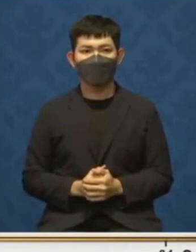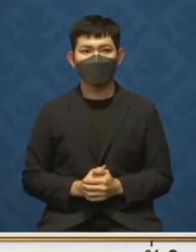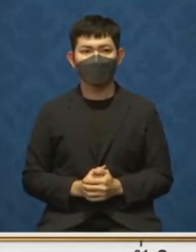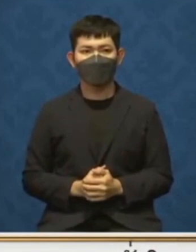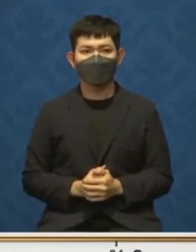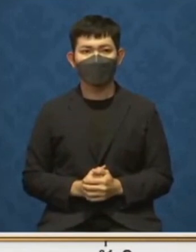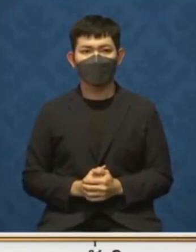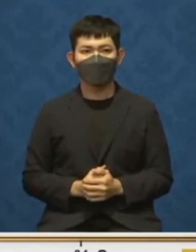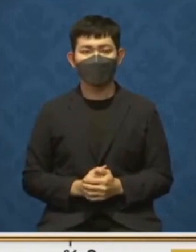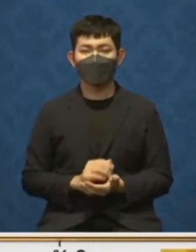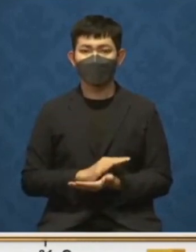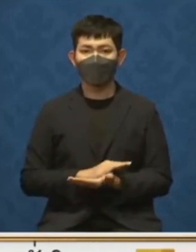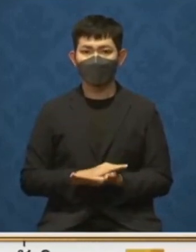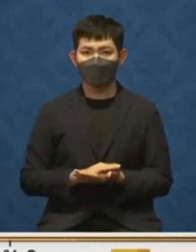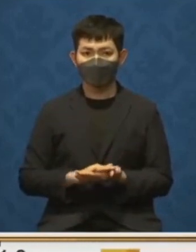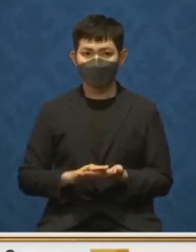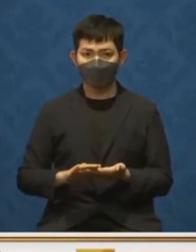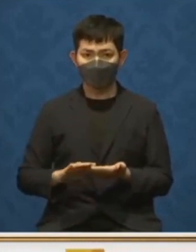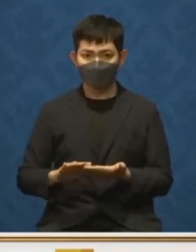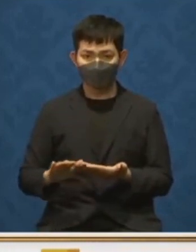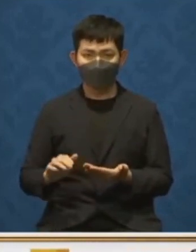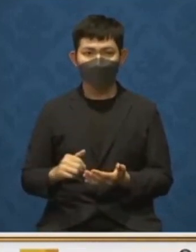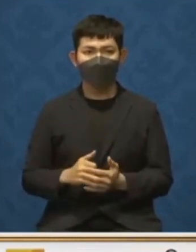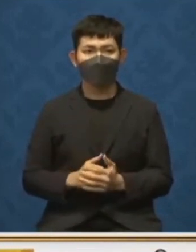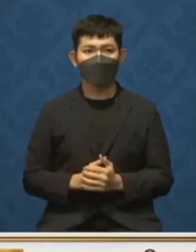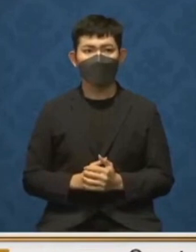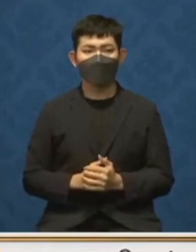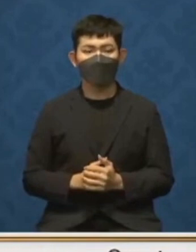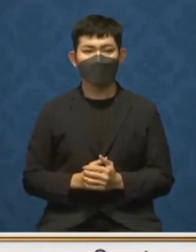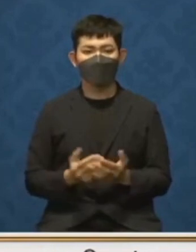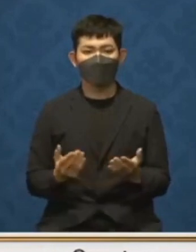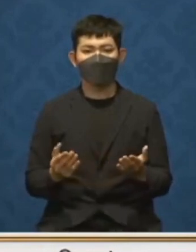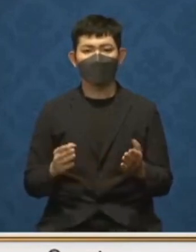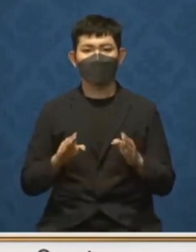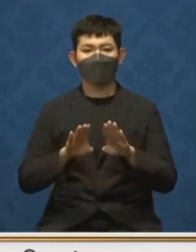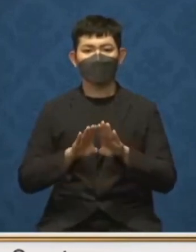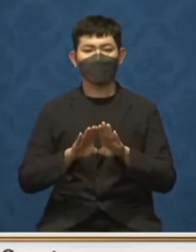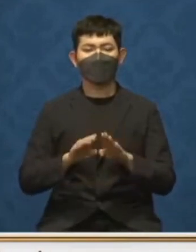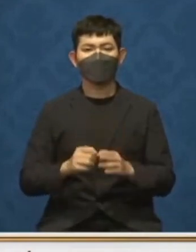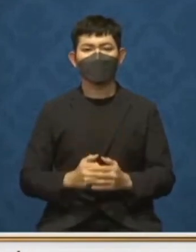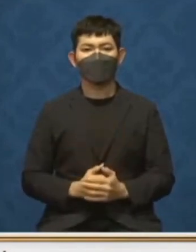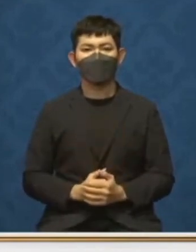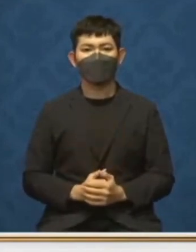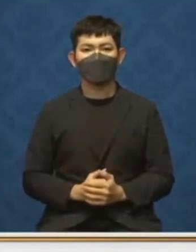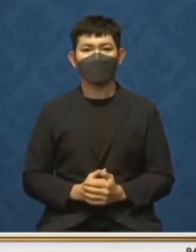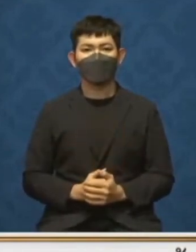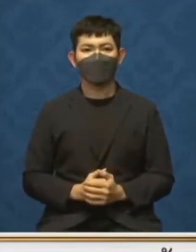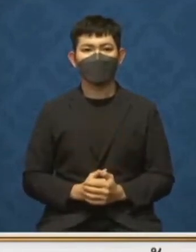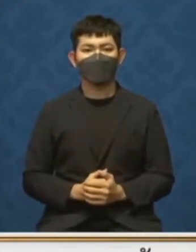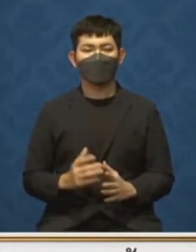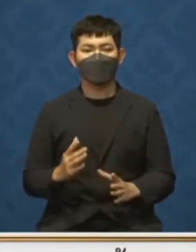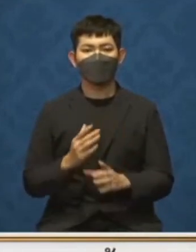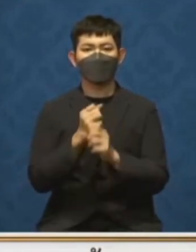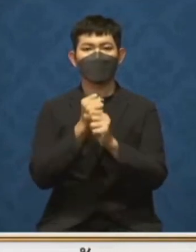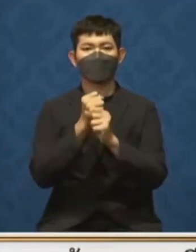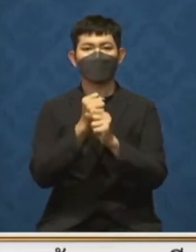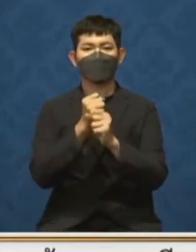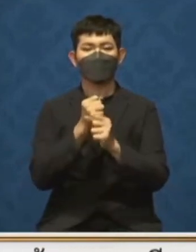ถ้าใช้สิทธิ์แสดงตนกันทุกท่านแล้วผมขอปิดการแสดงตนนะครับเจ้าหน้าที่แสดงผลนะครับ